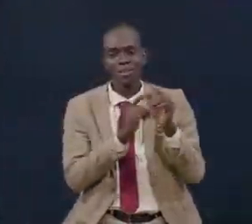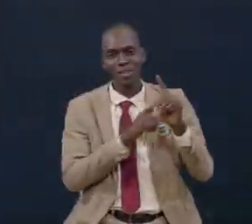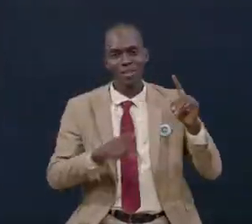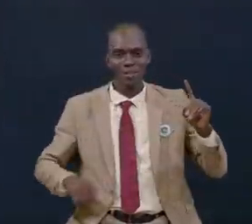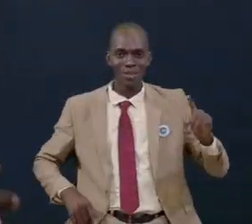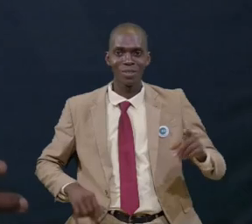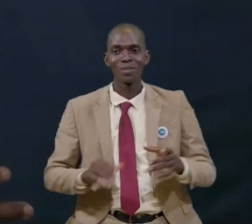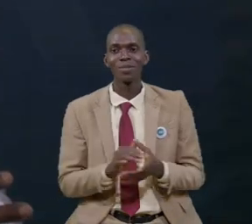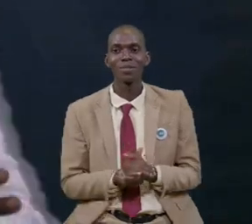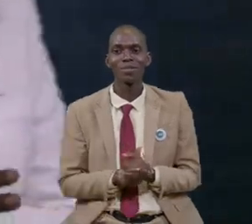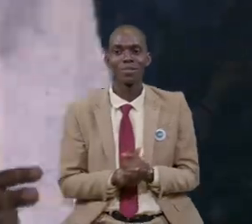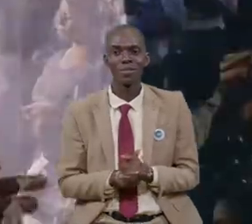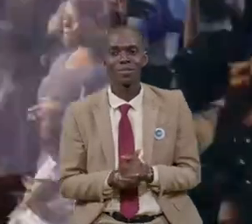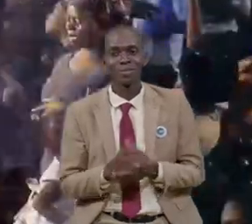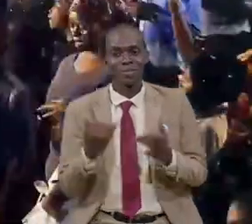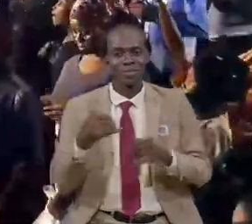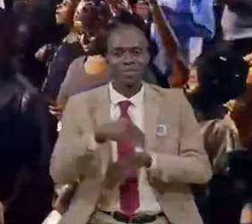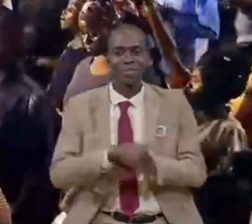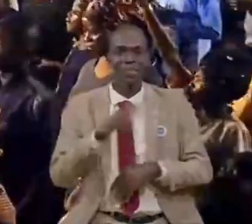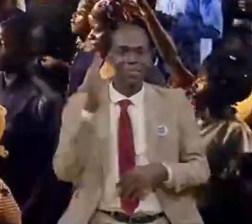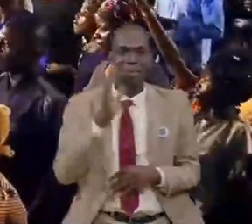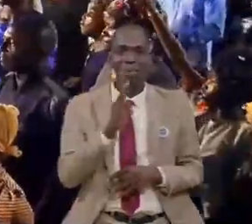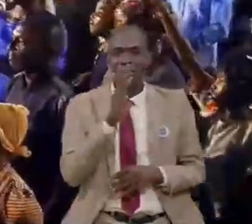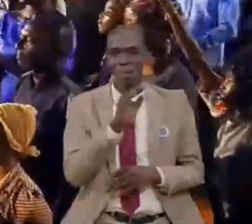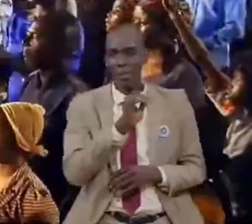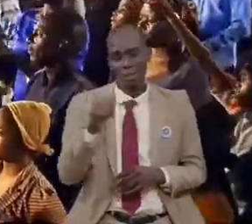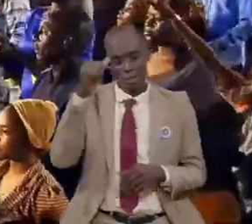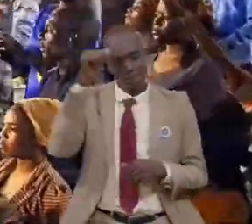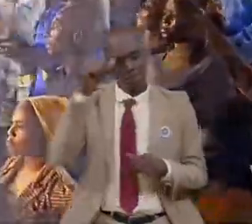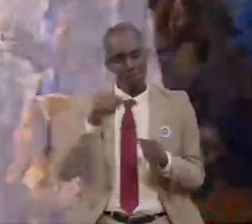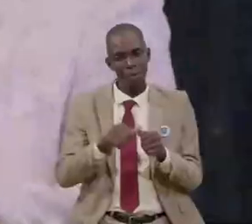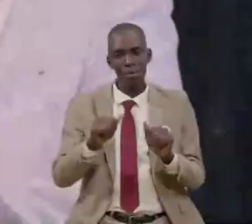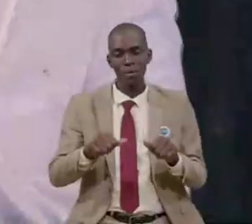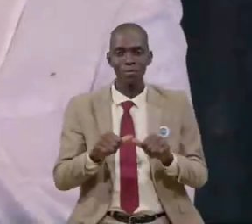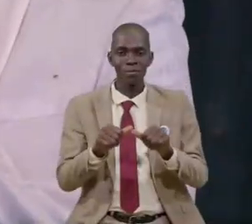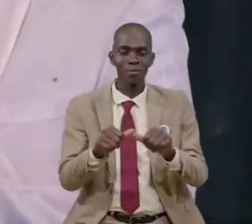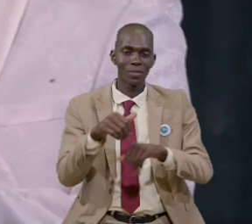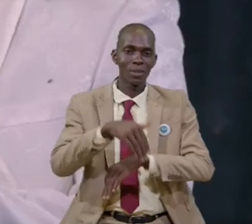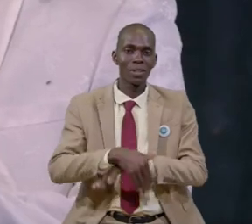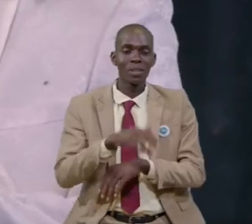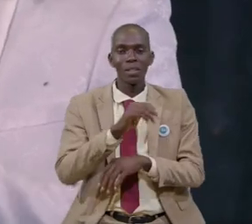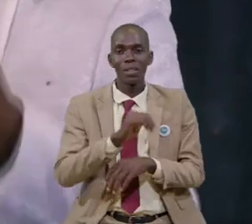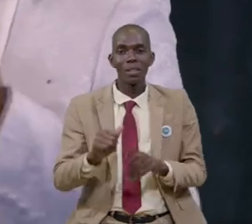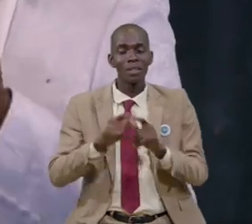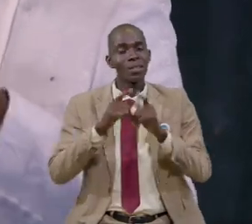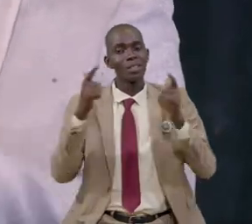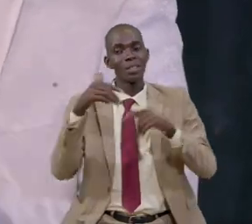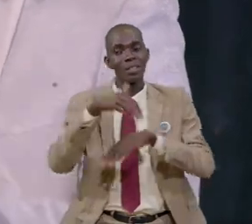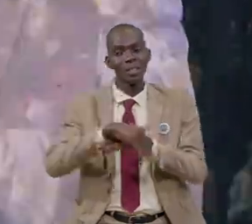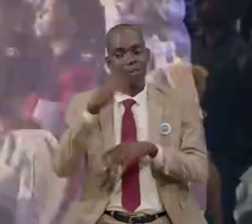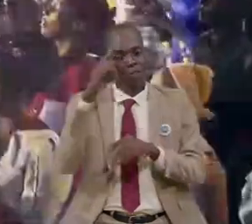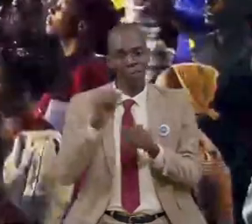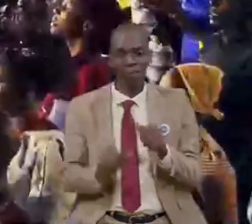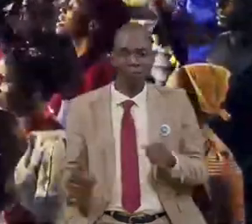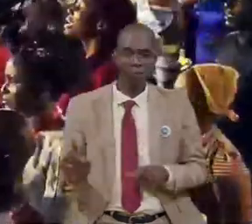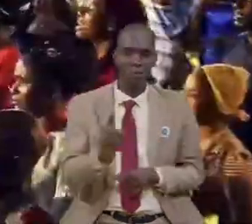Ce soir, ce sera une soirée mémorable, une soirée spectaculaire pour chacun de nous, pour